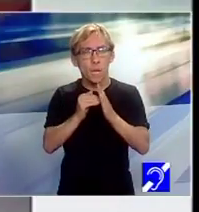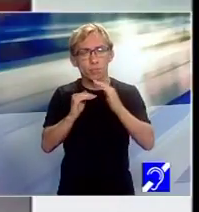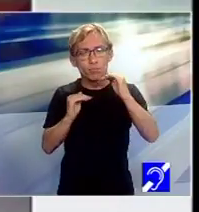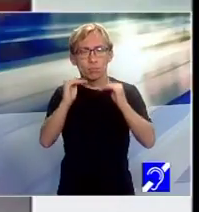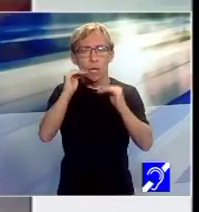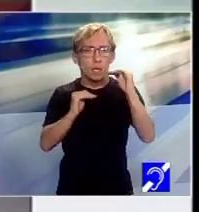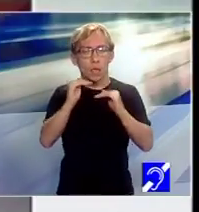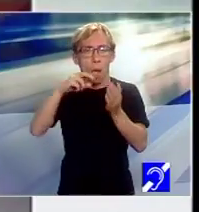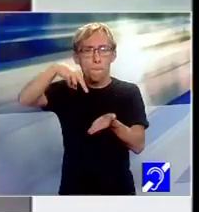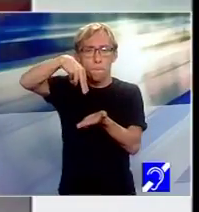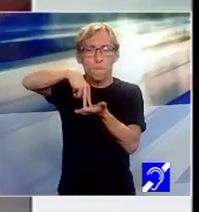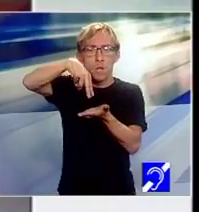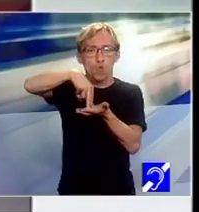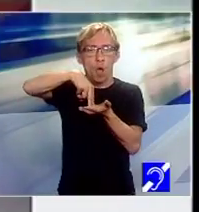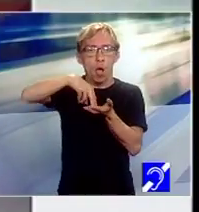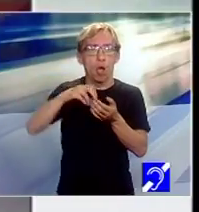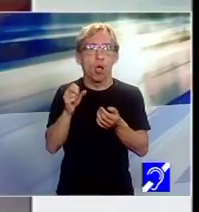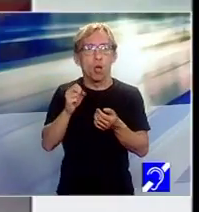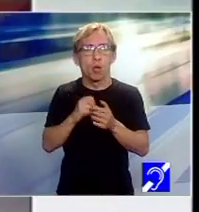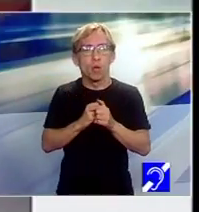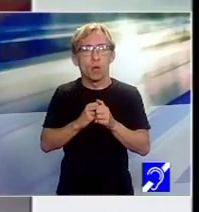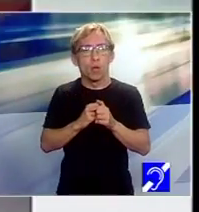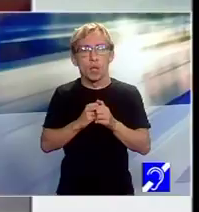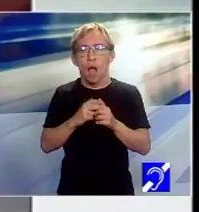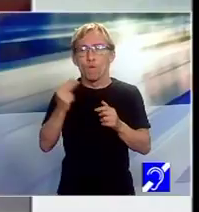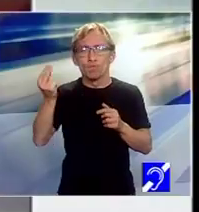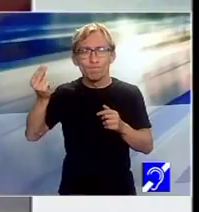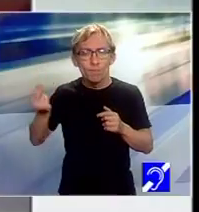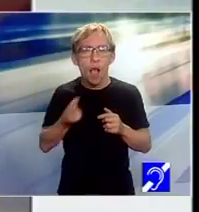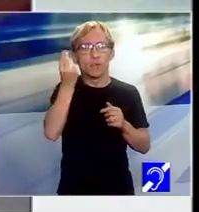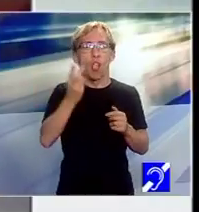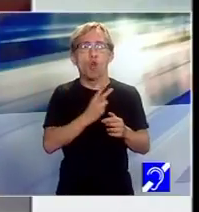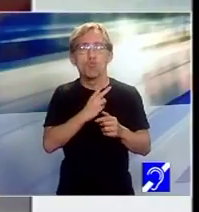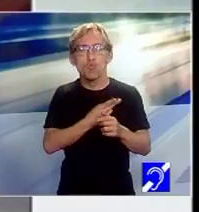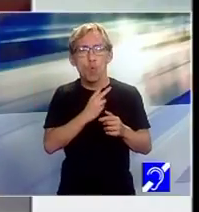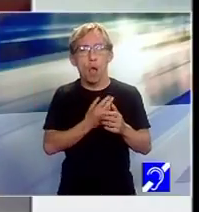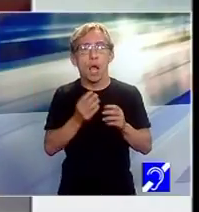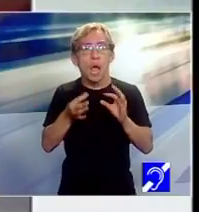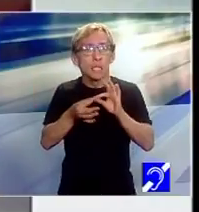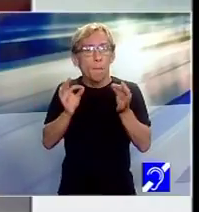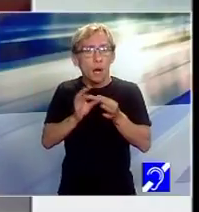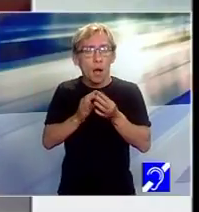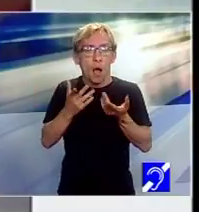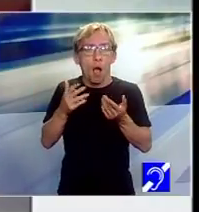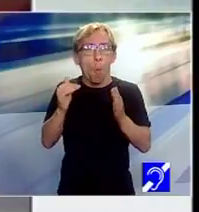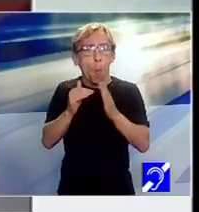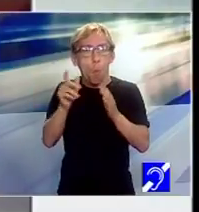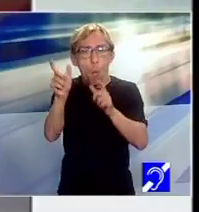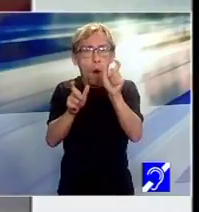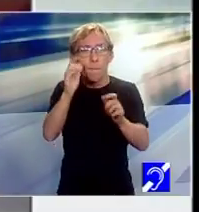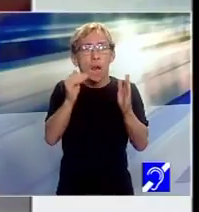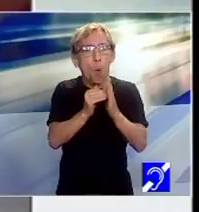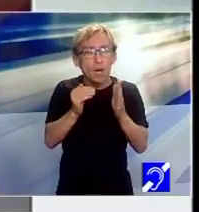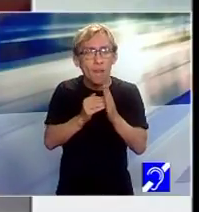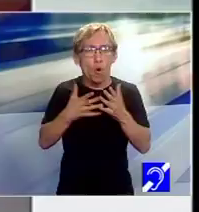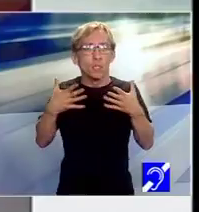au fost în picioare la final și s-au dat 6 bisuri, a fost extraordinar. Înseamnă că oamenii gustă. Oamenii au nevoie de asta și hai